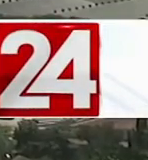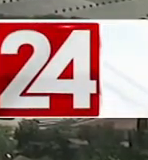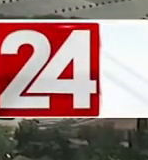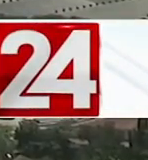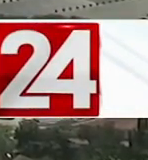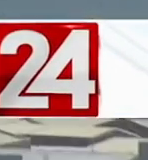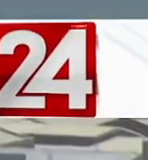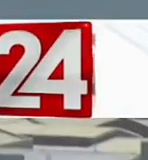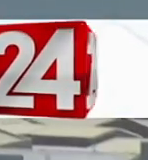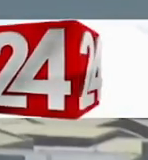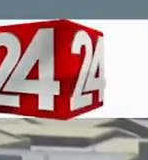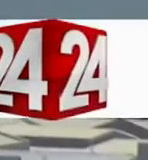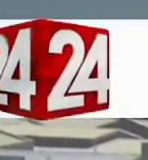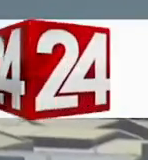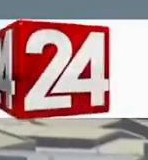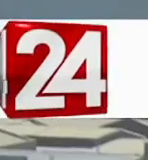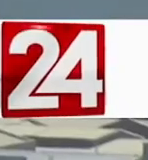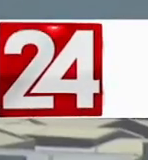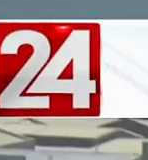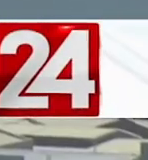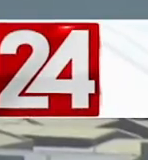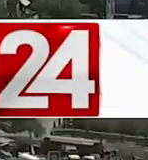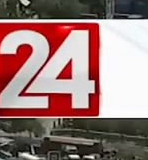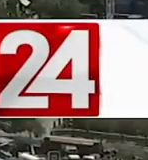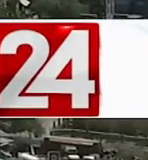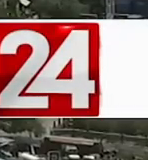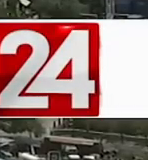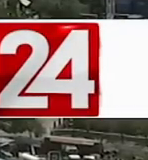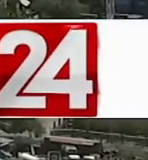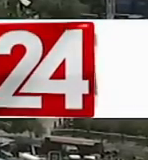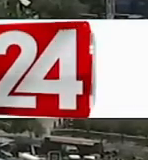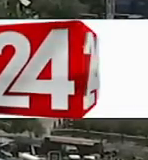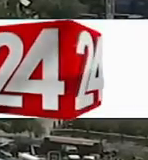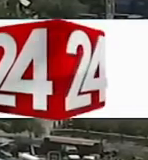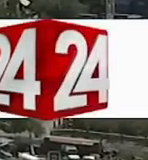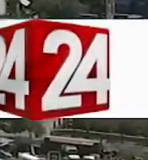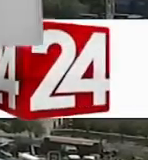ng pag-face mask sa open areas sa probinsya.